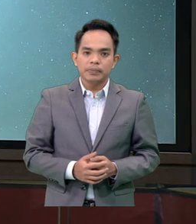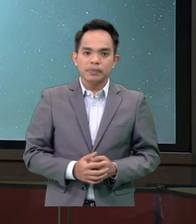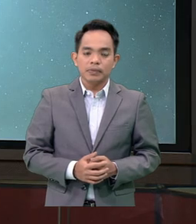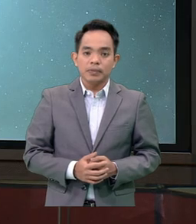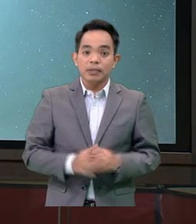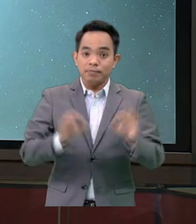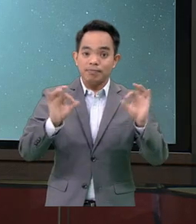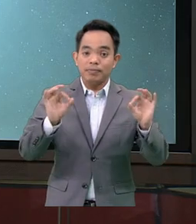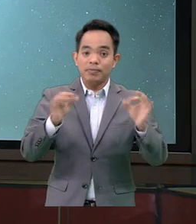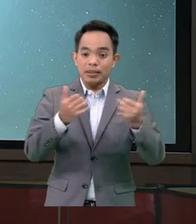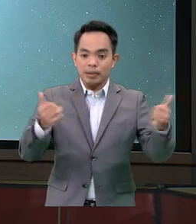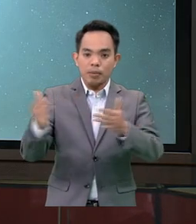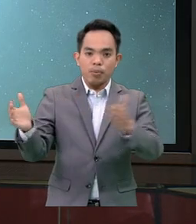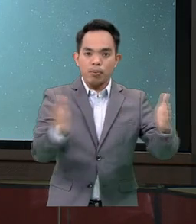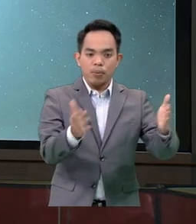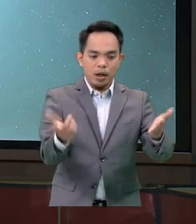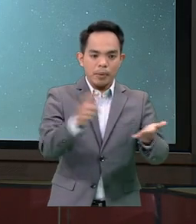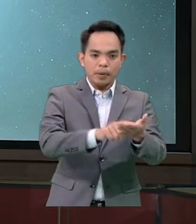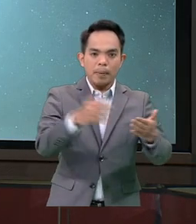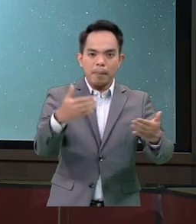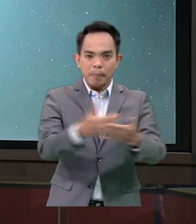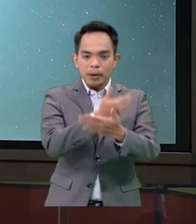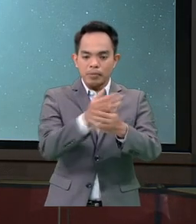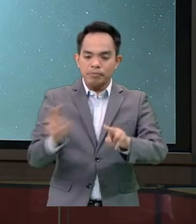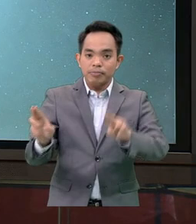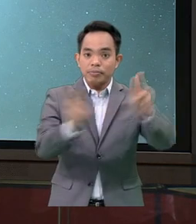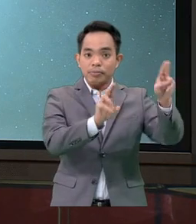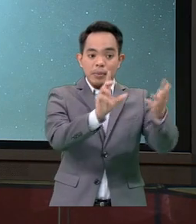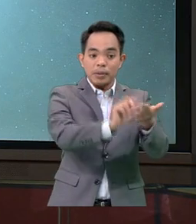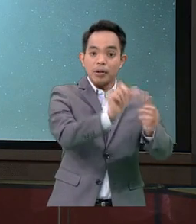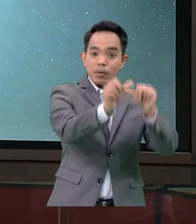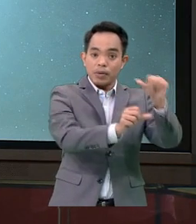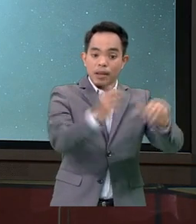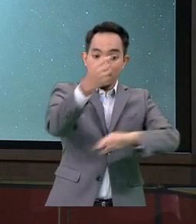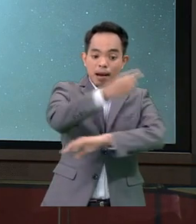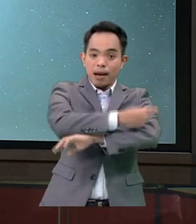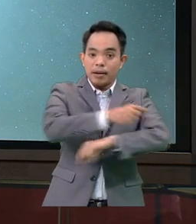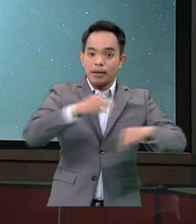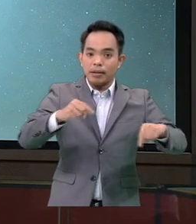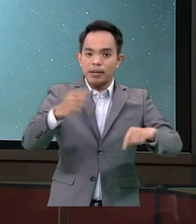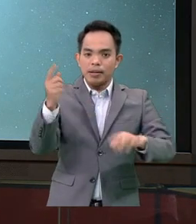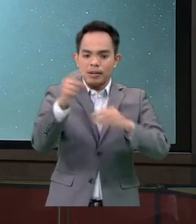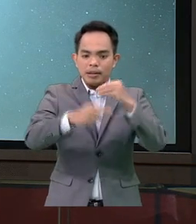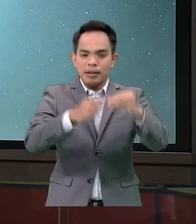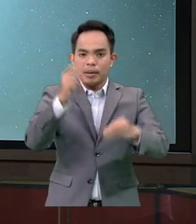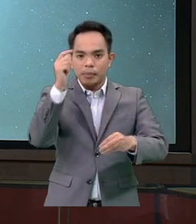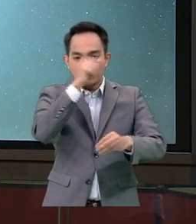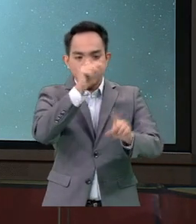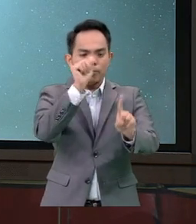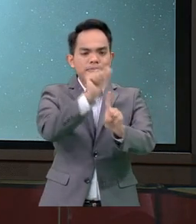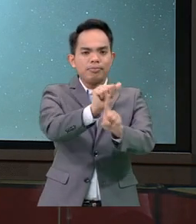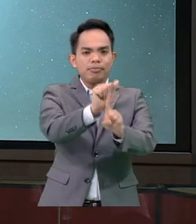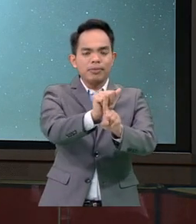baik di waktu ini kita beralih kepada laporan yang baru saya terbitkan oleh ipsos Malaysia pada hari ini berkenaan dengan penipuan di Malaysia